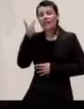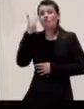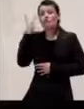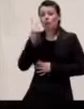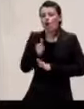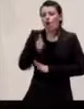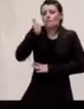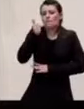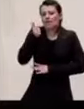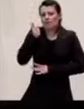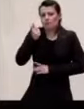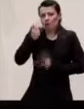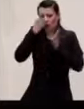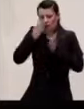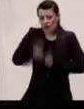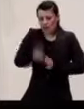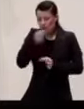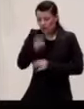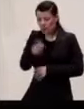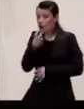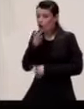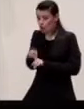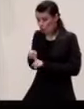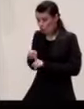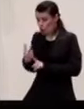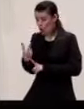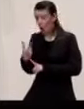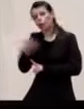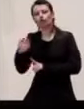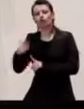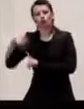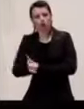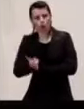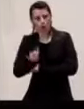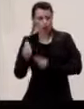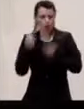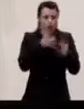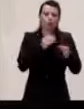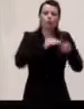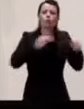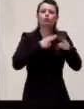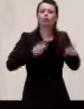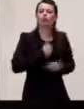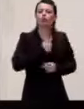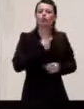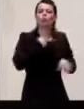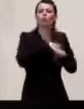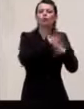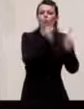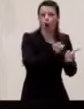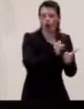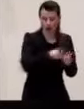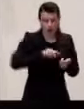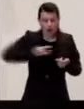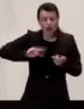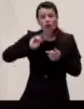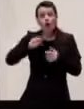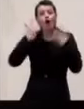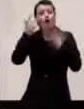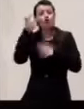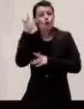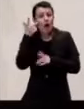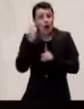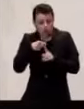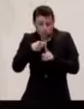quindi 3 giorni dopo Codogno, 2 giorni dopo Codogno. L'8 marzo ce n'è un'altra che dice che i pazienti devono